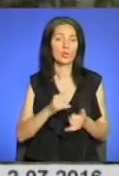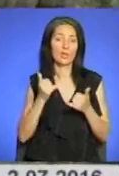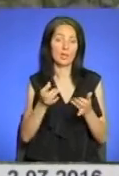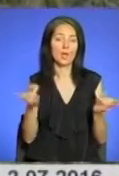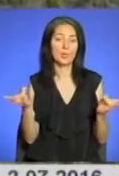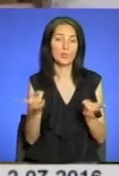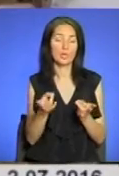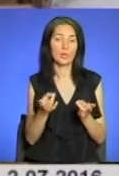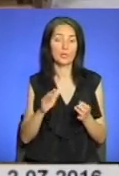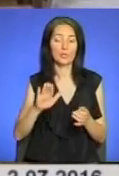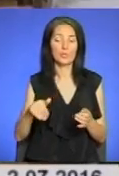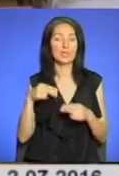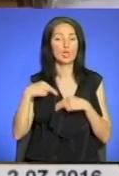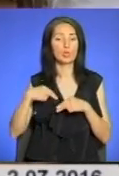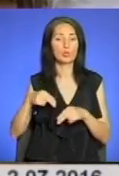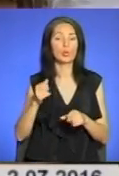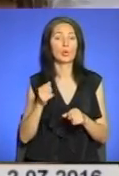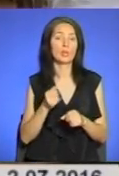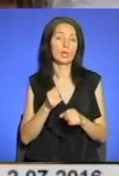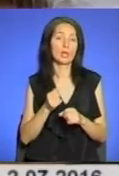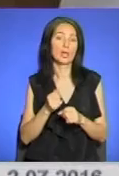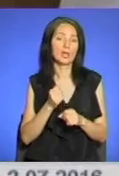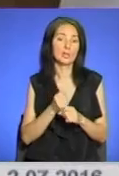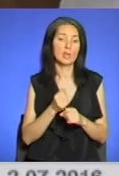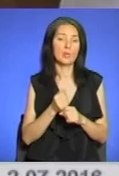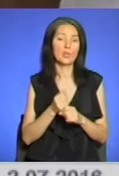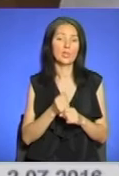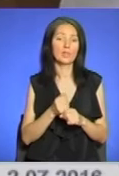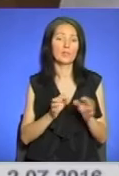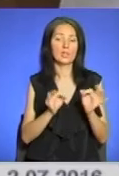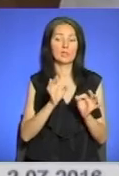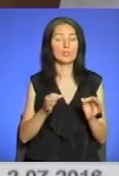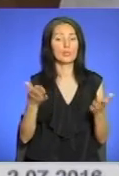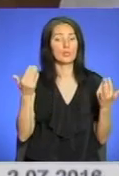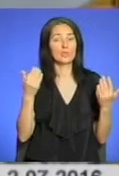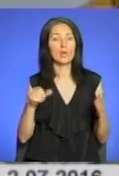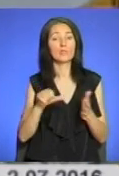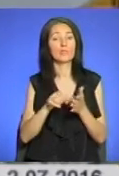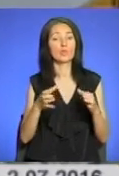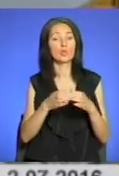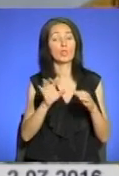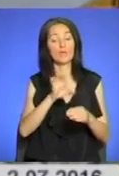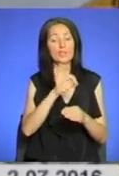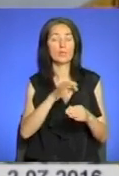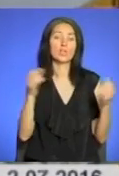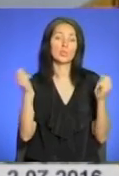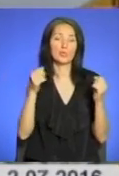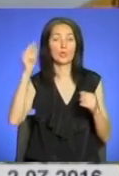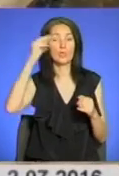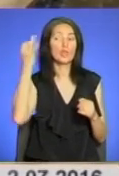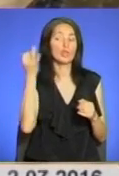потреби після трудотерапії засуджені відпочивають та відвідують гуртки з вишивання спорту вивчають історію та